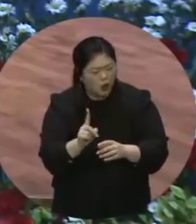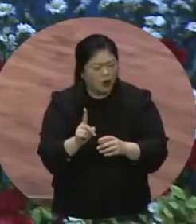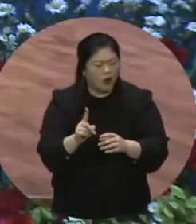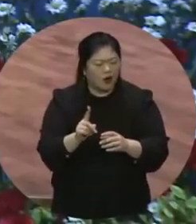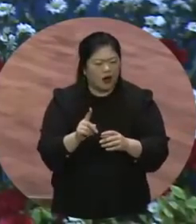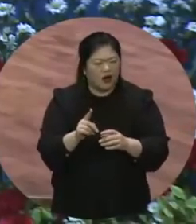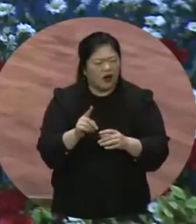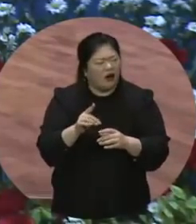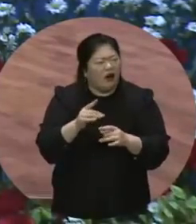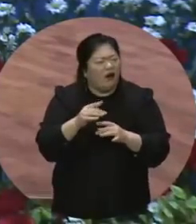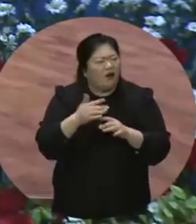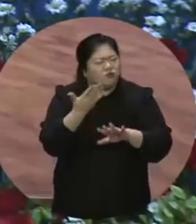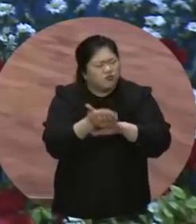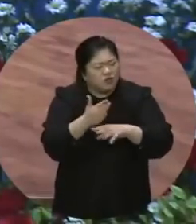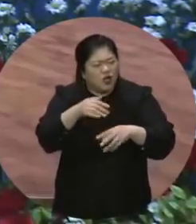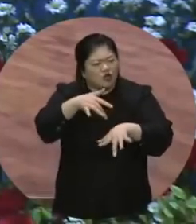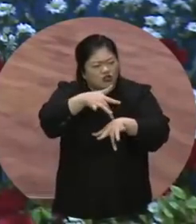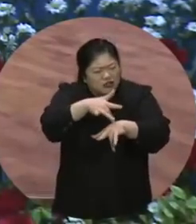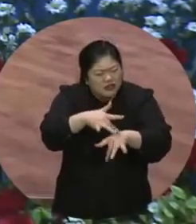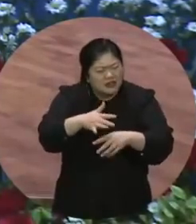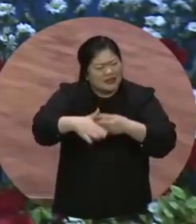미지의 신, 귀신,